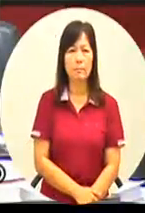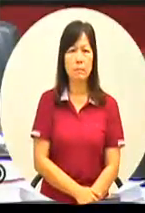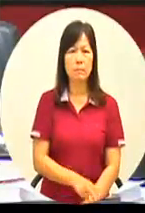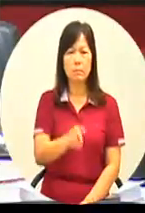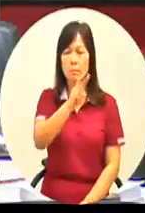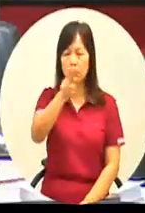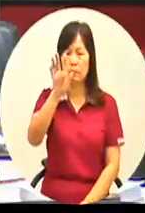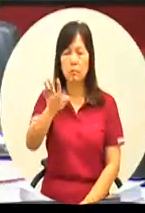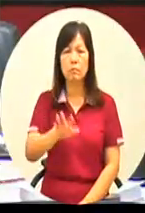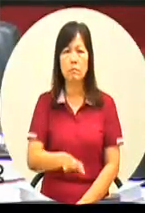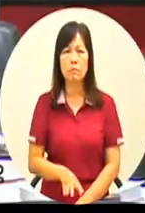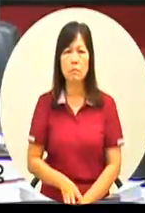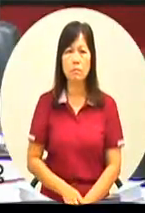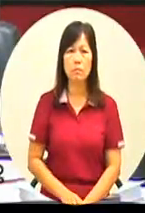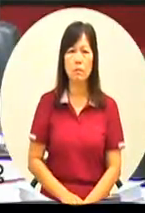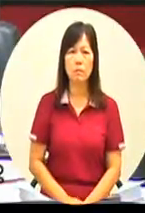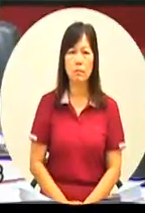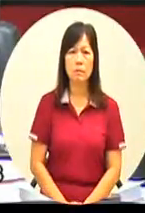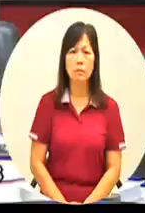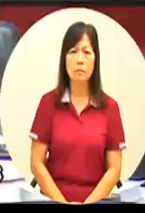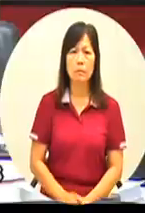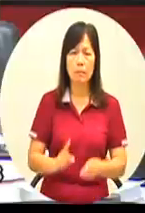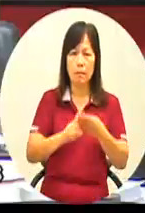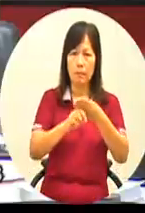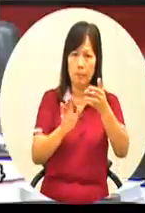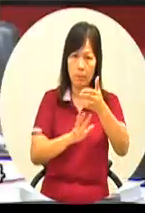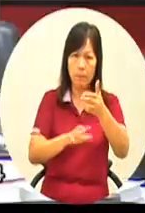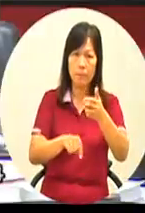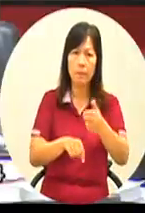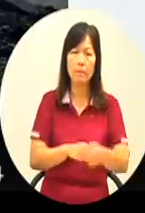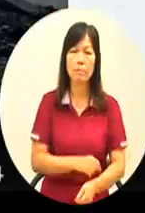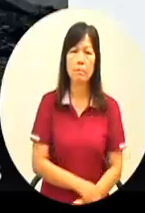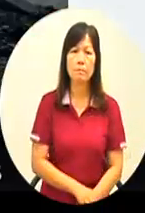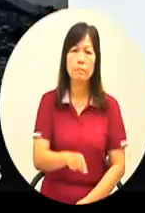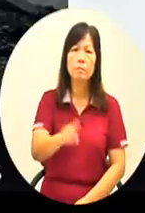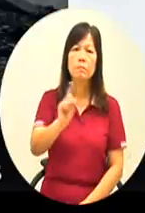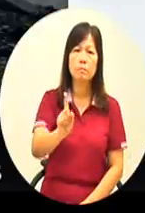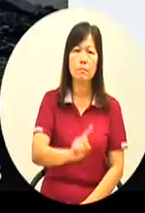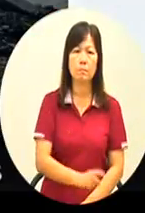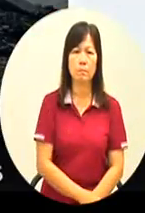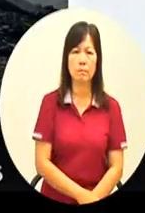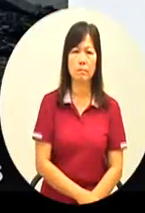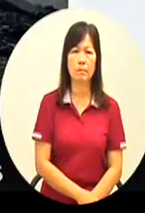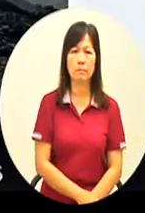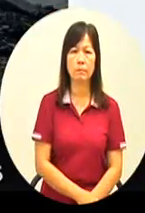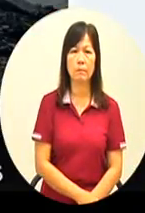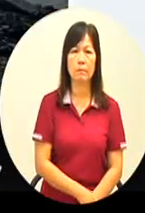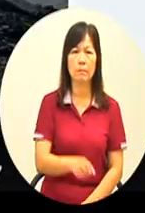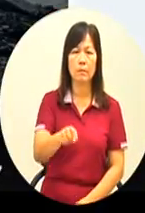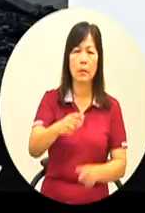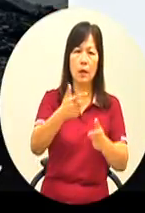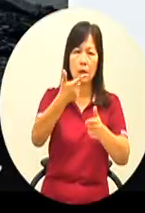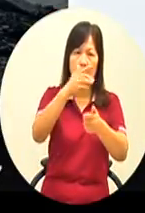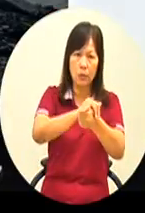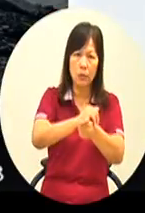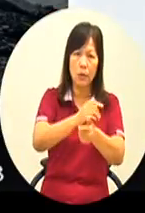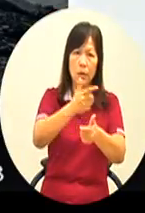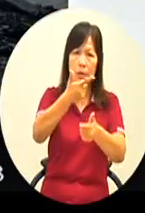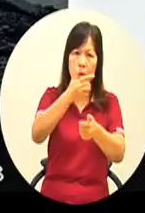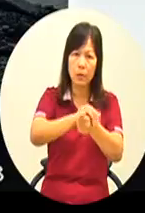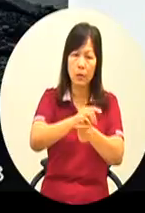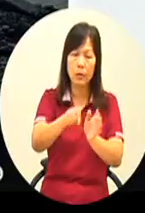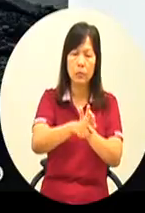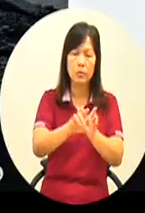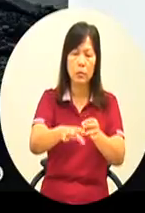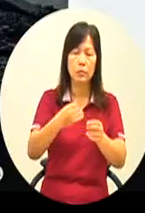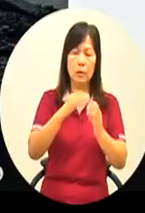下，诸位，这个是什么？这个是六规的，我在这边